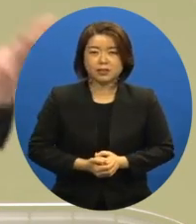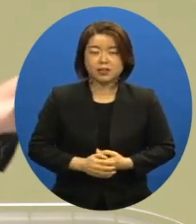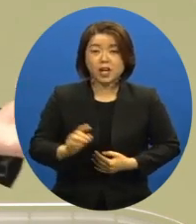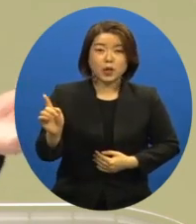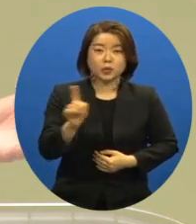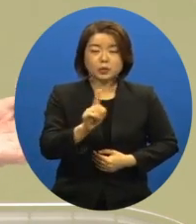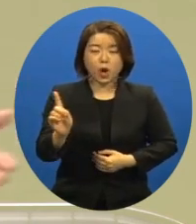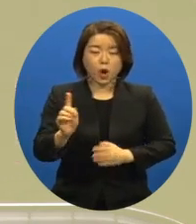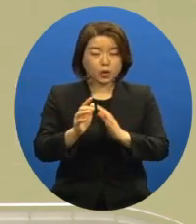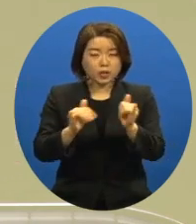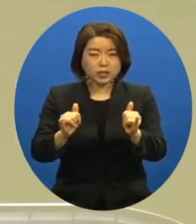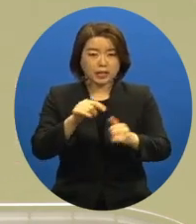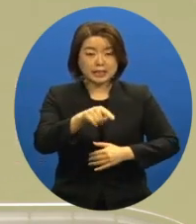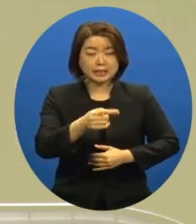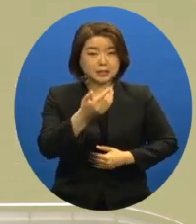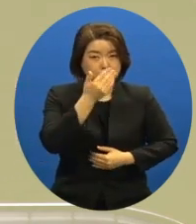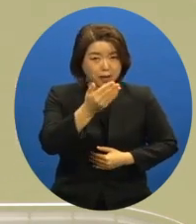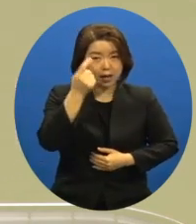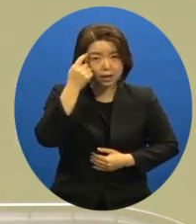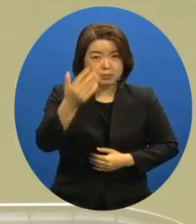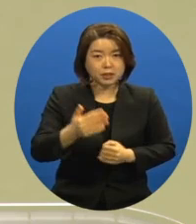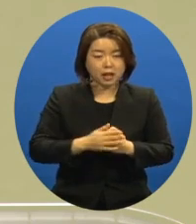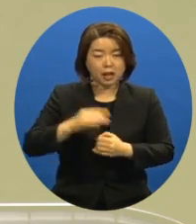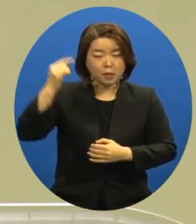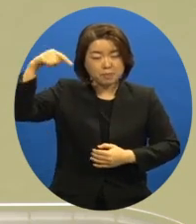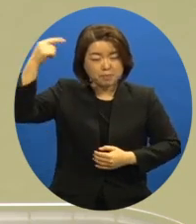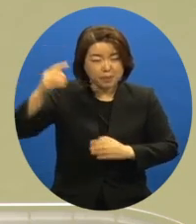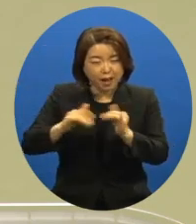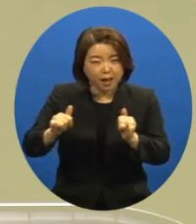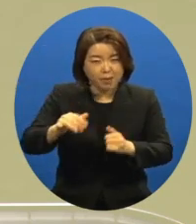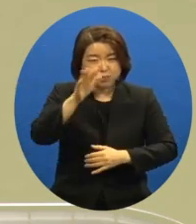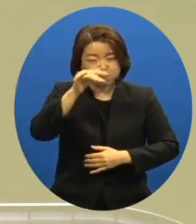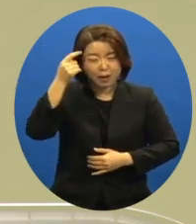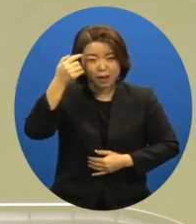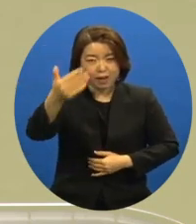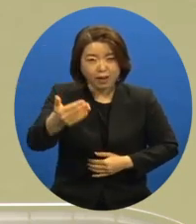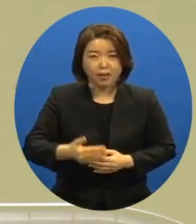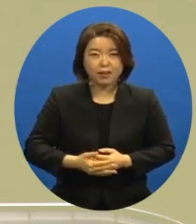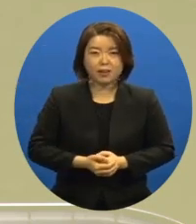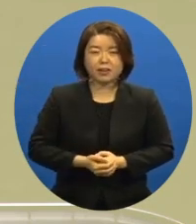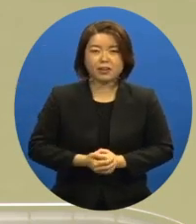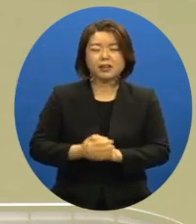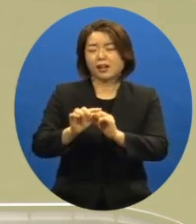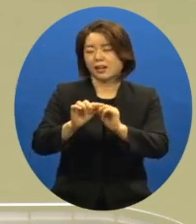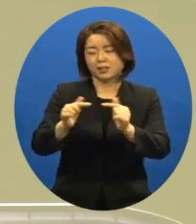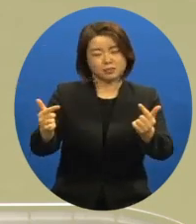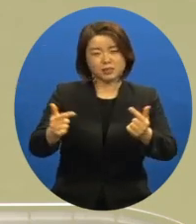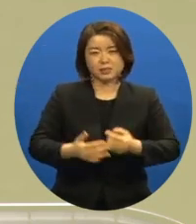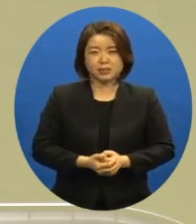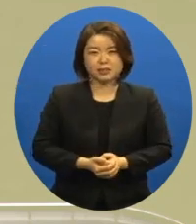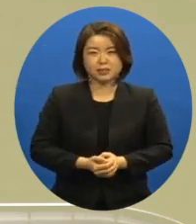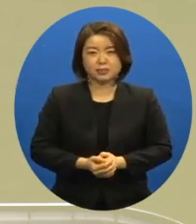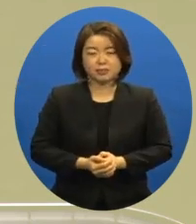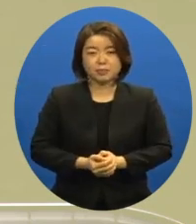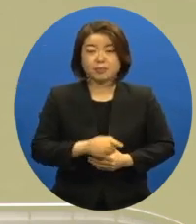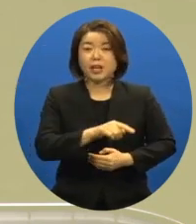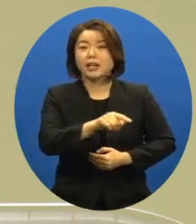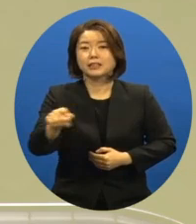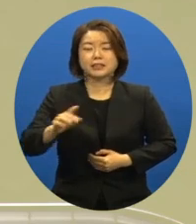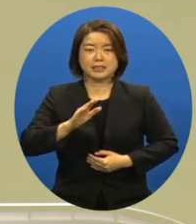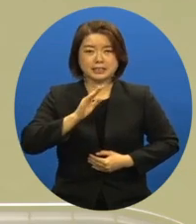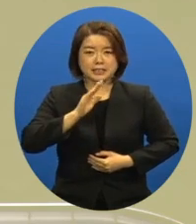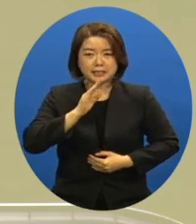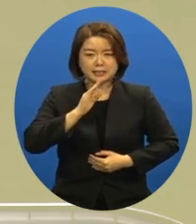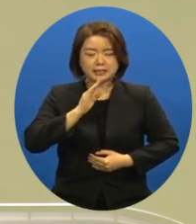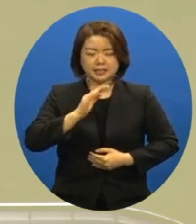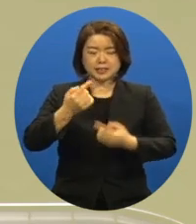도대체 어떤 사람이 그런 사람입니까? 정신 나간 사람입니까? 바보입니까? 아닙니다. 그들은 진짜를